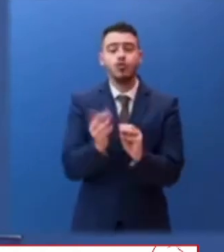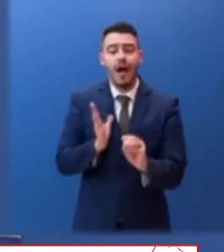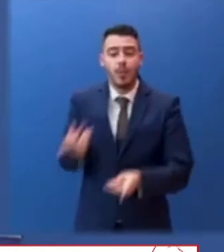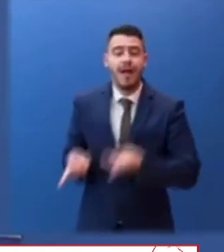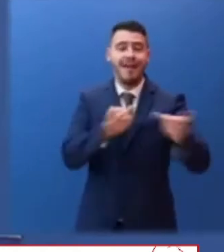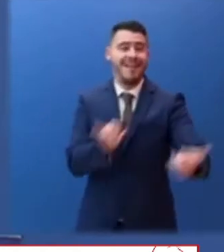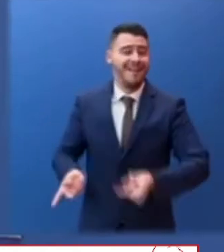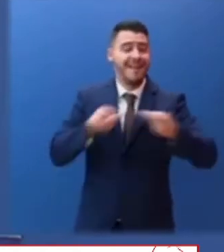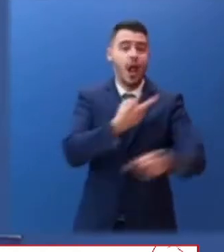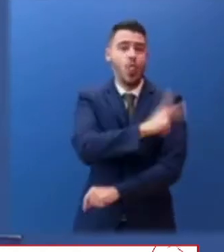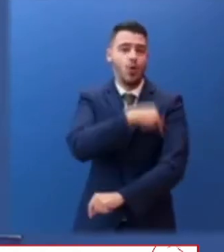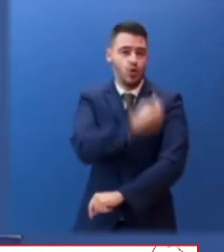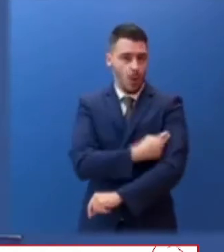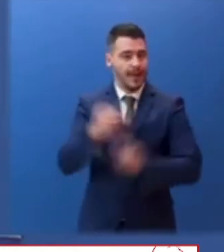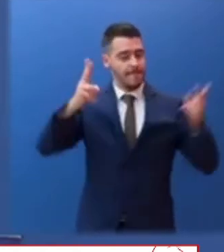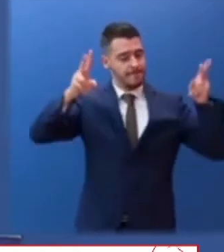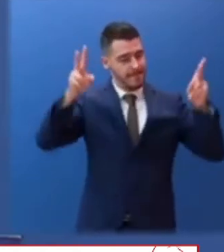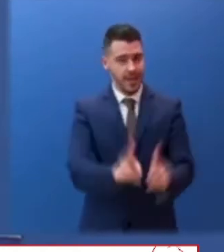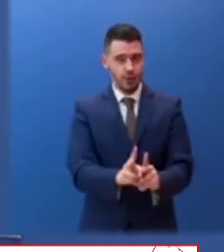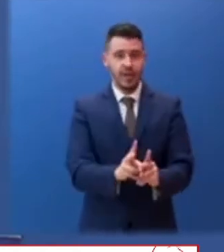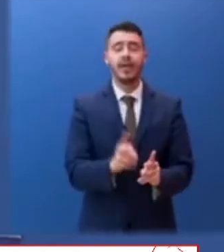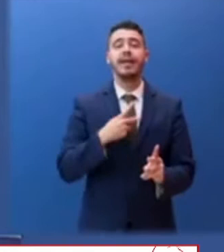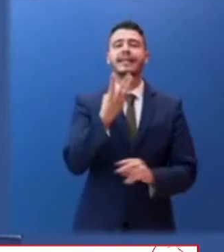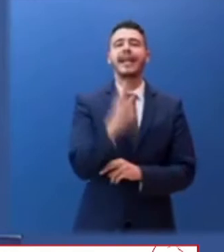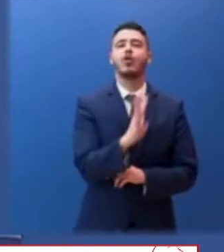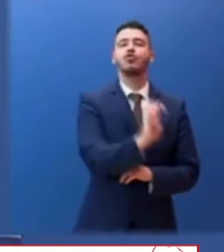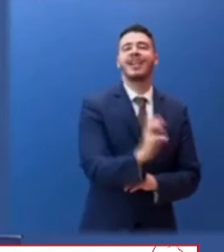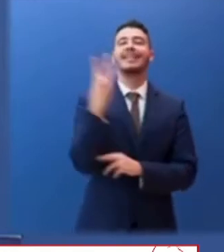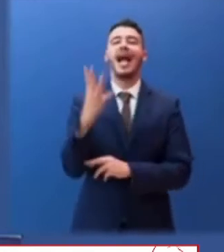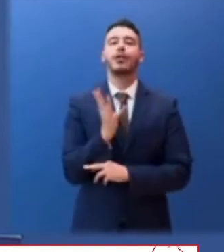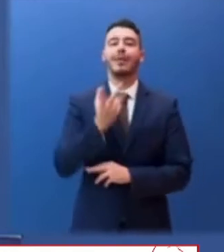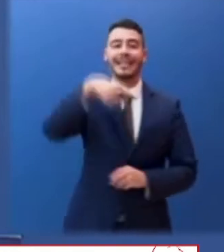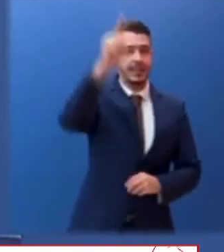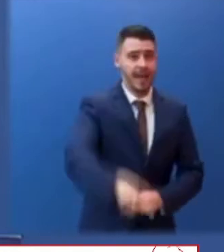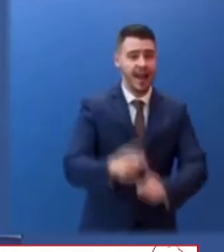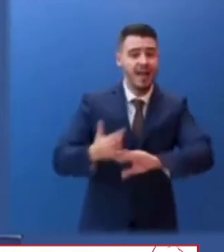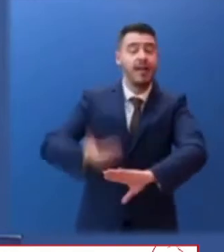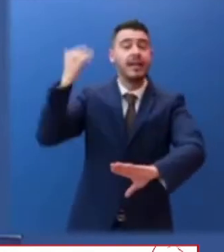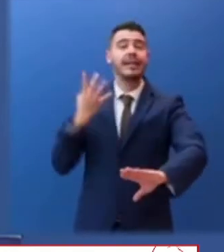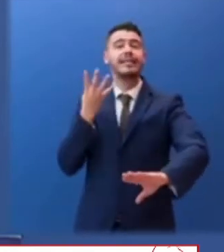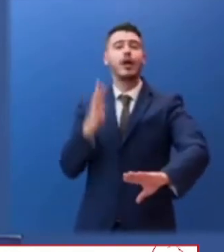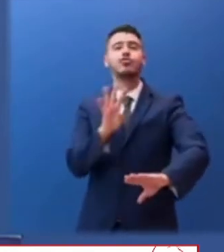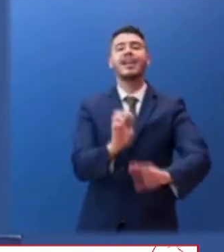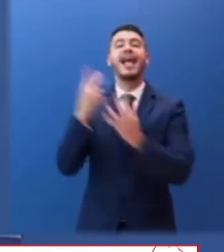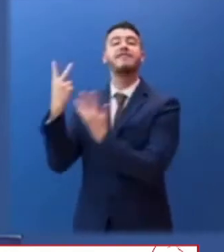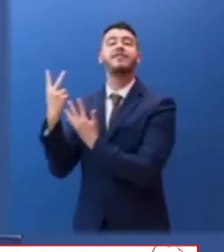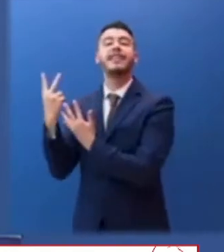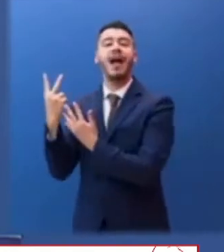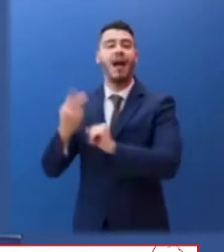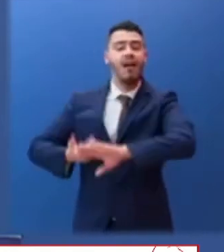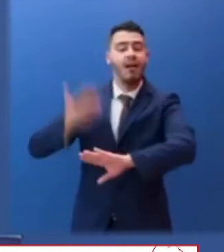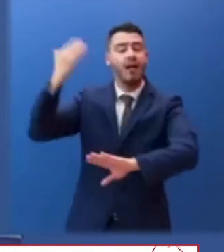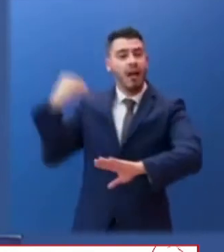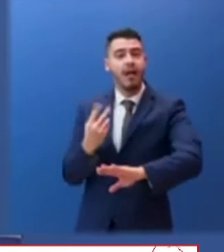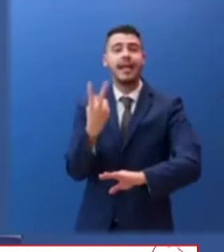ημέρα έχει μειωθεί στις 343 έναντι 447 την ίδια ημερομηνία, με τις εισαγωγές